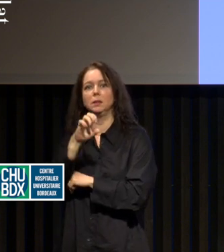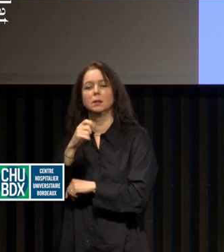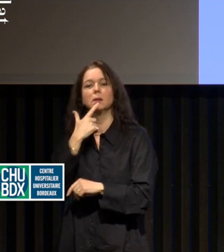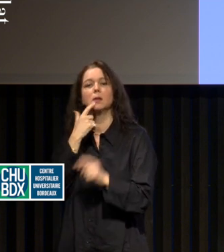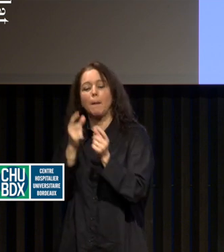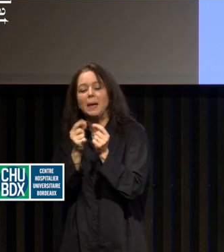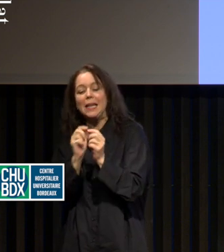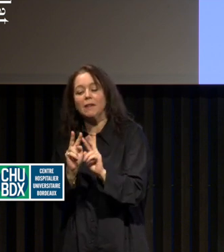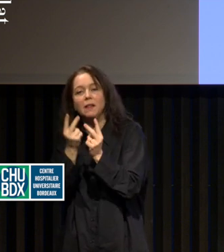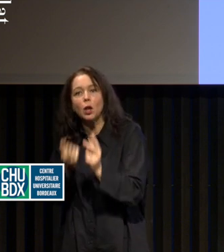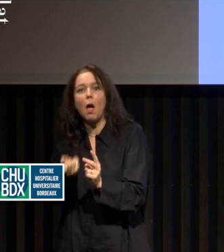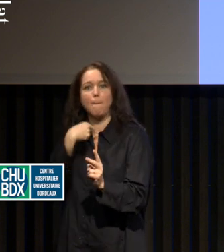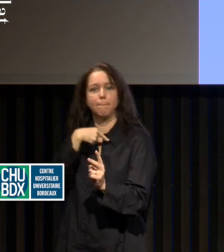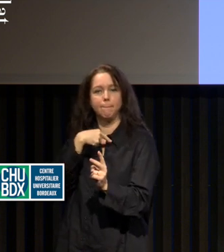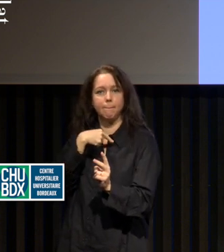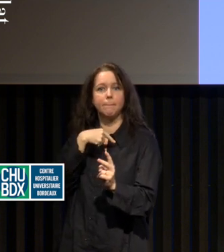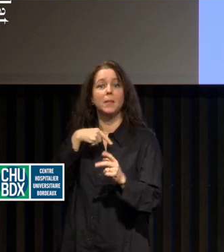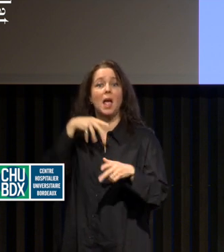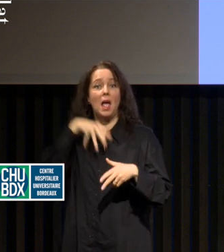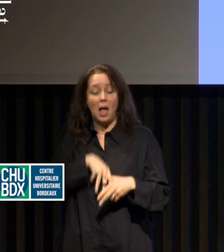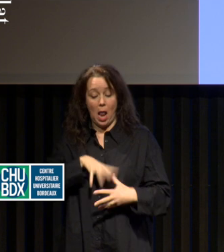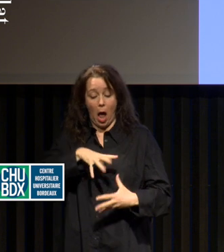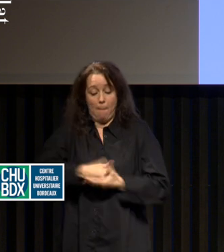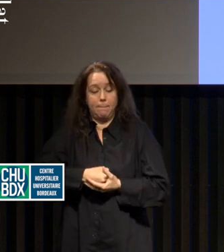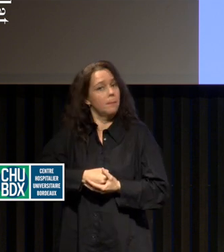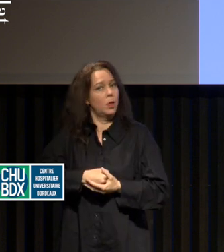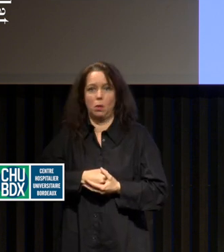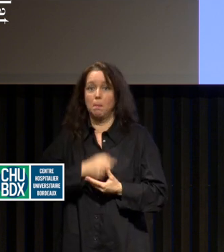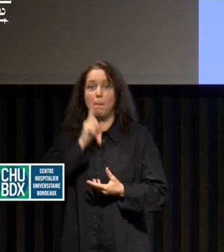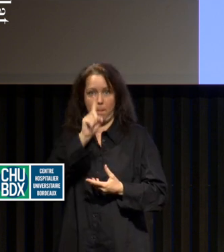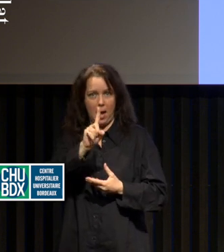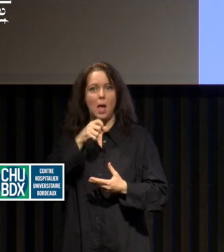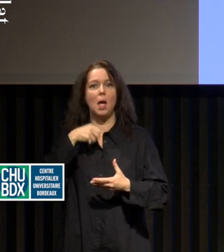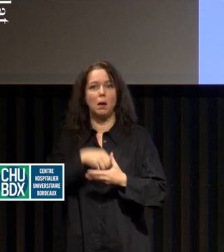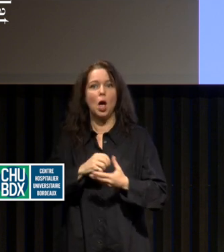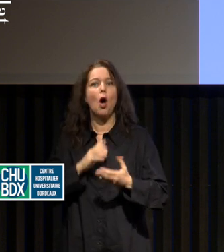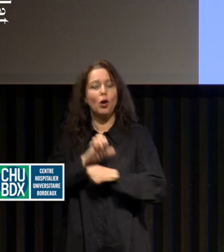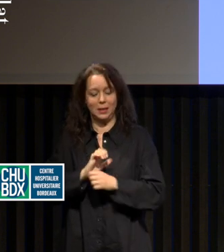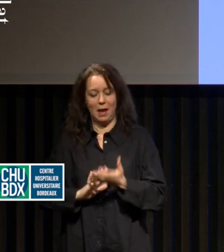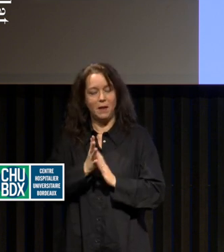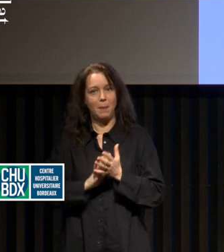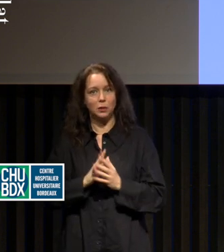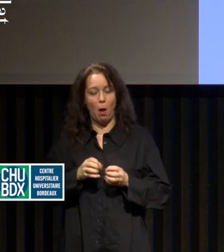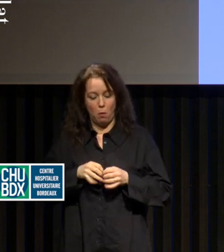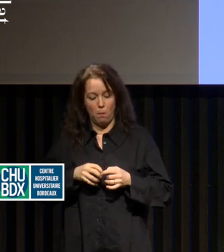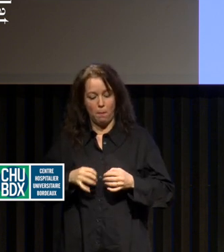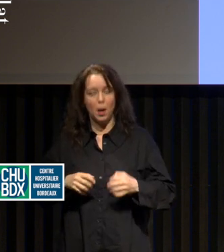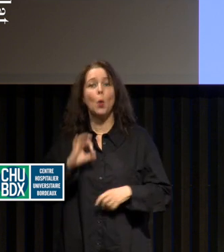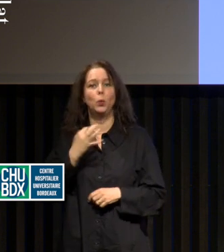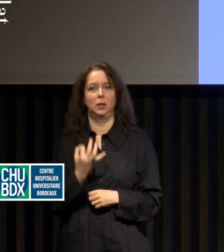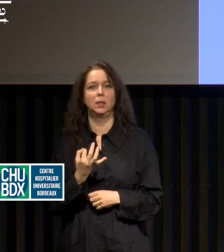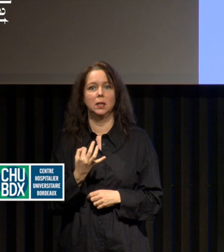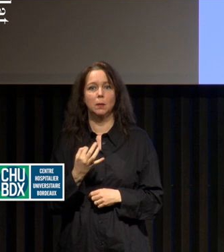Cette bactérie vivante, elle ne va pas s'implanter dans votre tube digestif, mais elle va avoir des vertus, des propriétés, notamment anti-inflammatoires, qui vont permettre à votre microbiote de